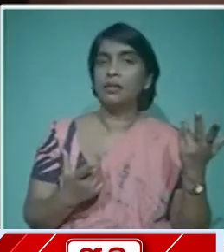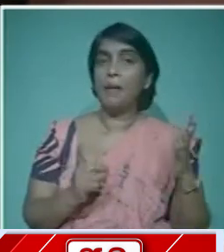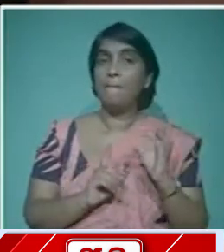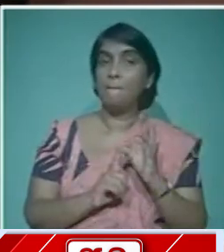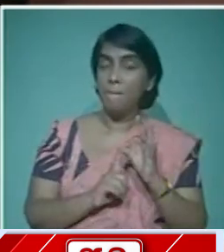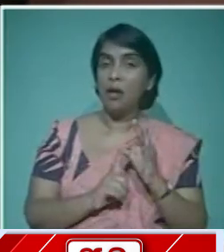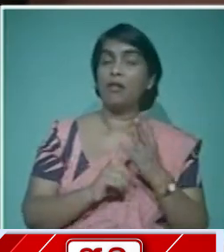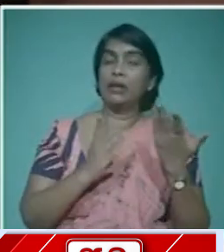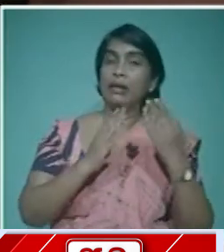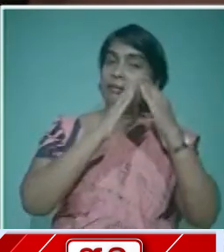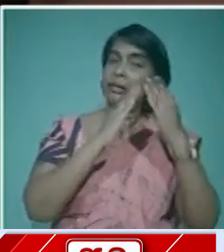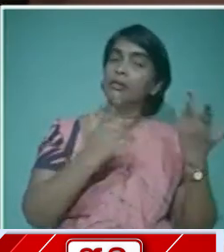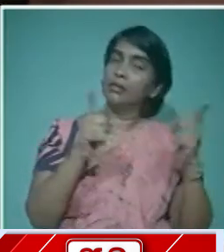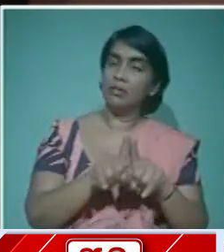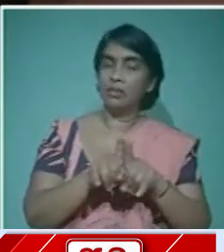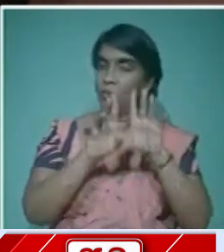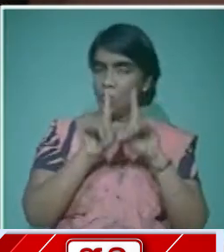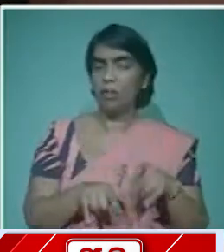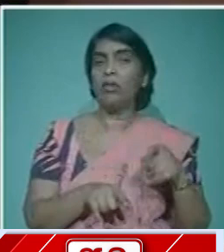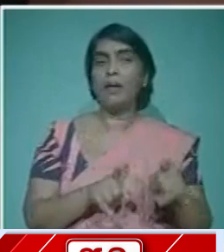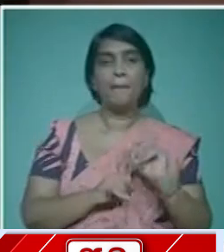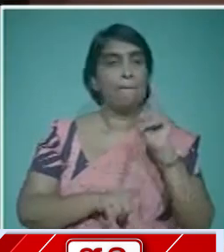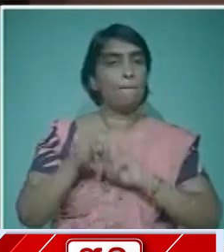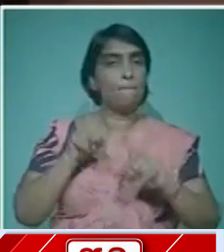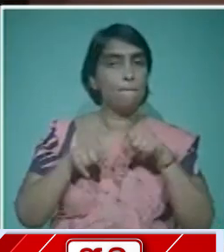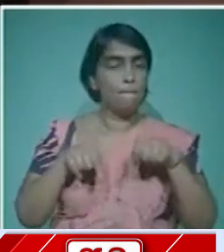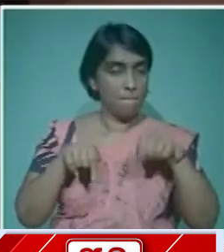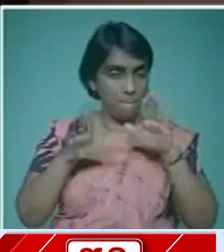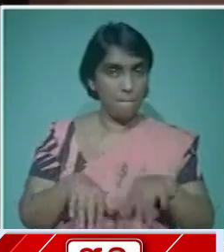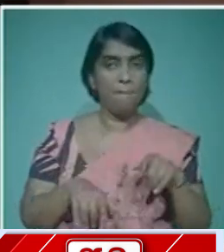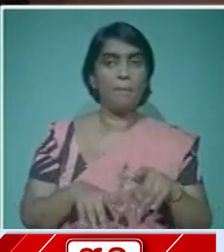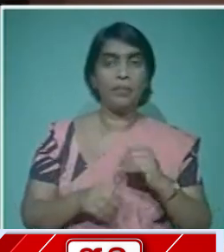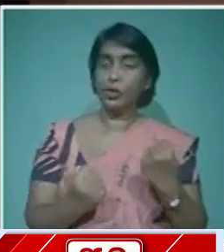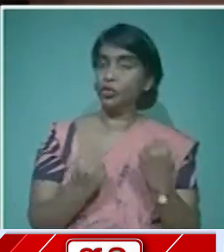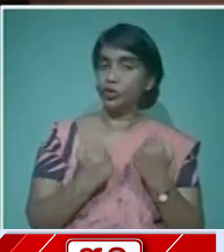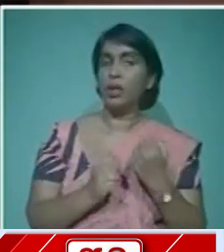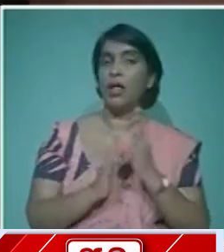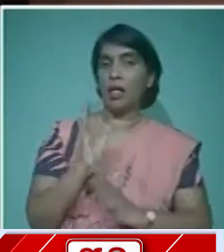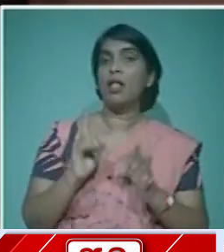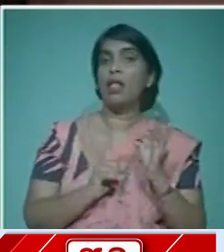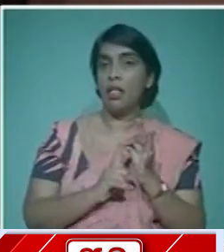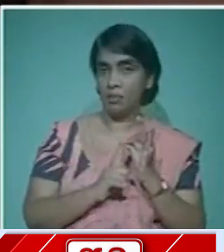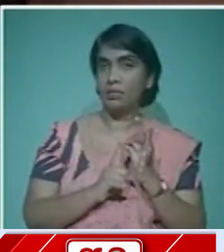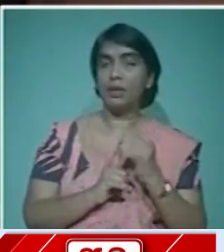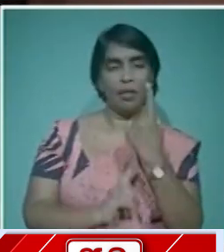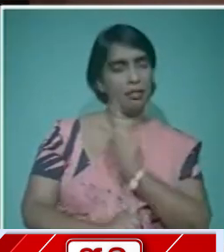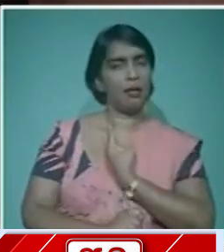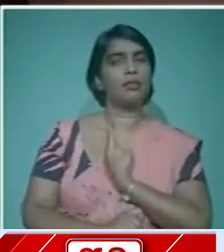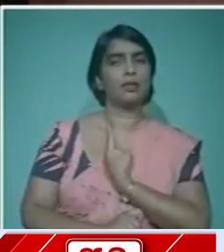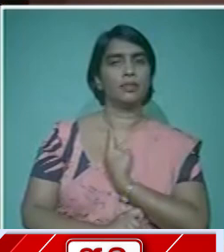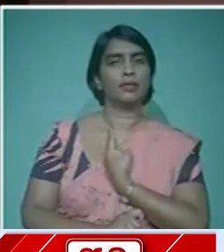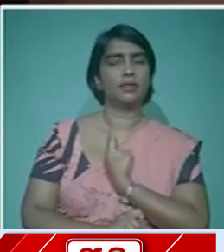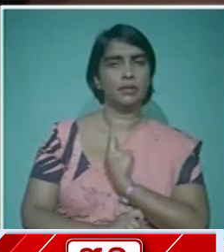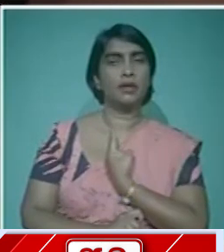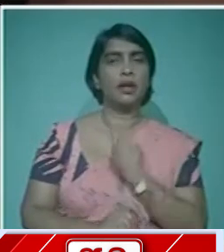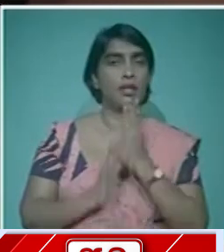පෞද්ගලික නිවාසය දක්වා. හැබැයි මේ පාර්ලිමේන්තුවේ හිටියා ධෛර්යමත් මන්ත්‍රීවරයෙක්, තනියම හිටියේ.